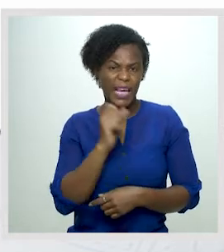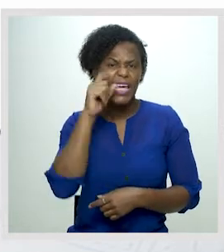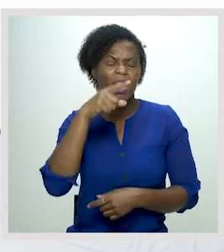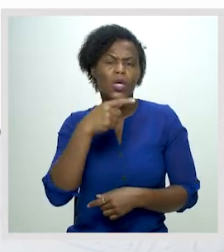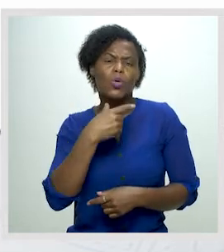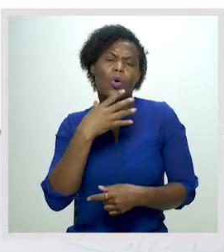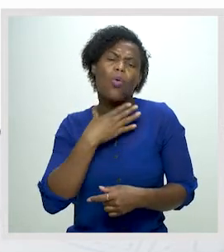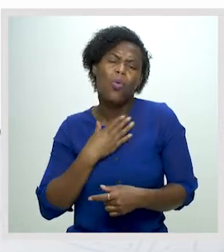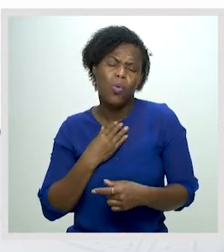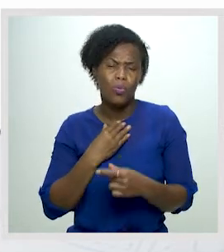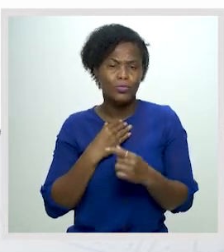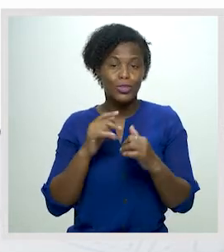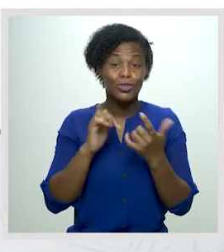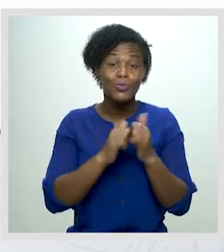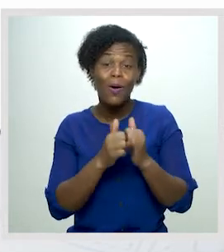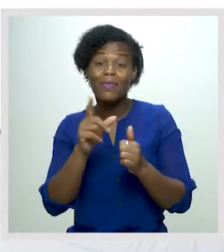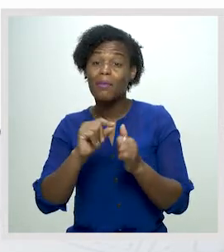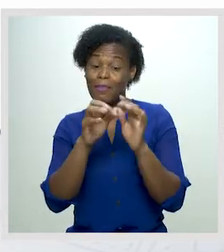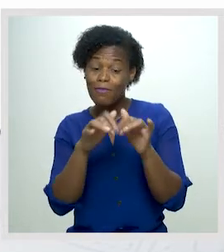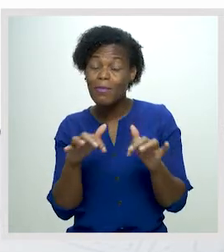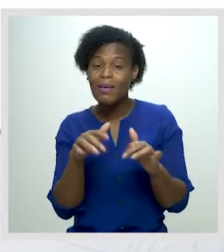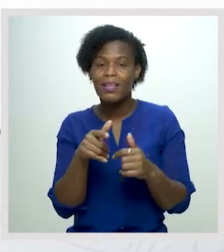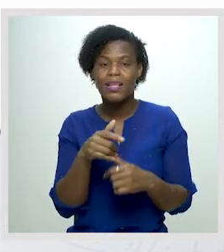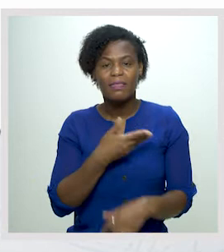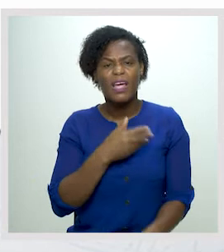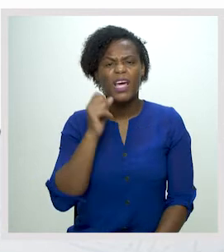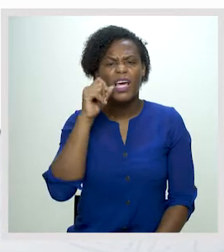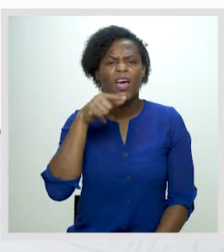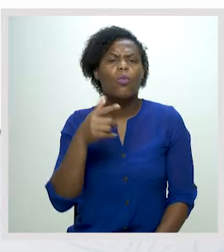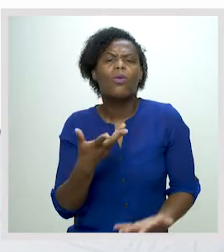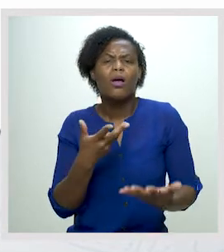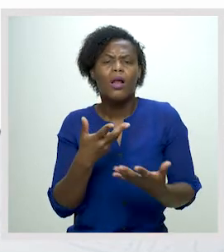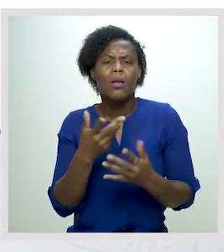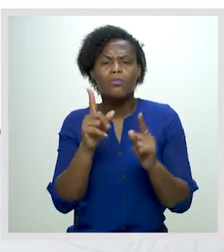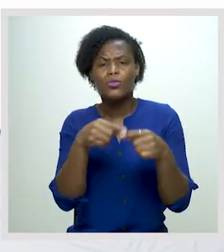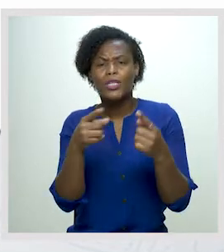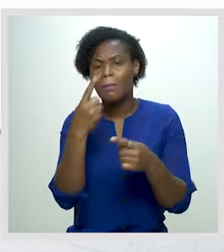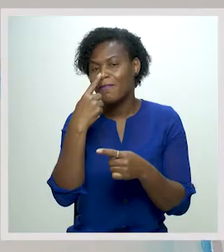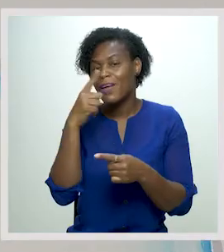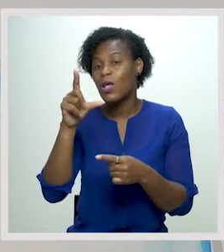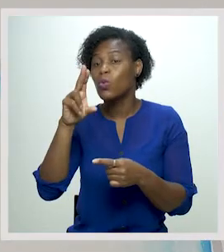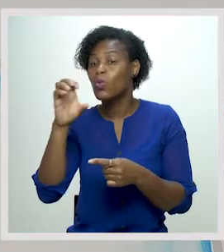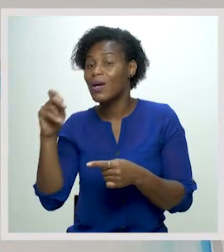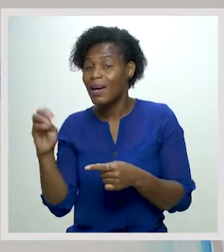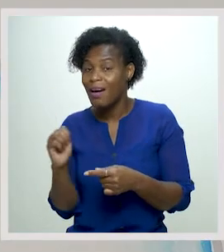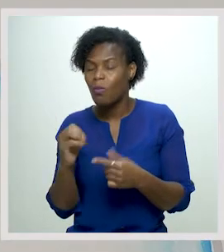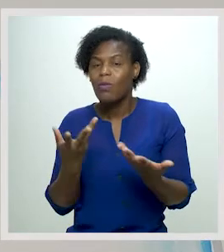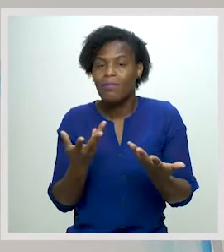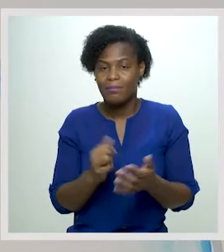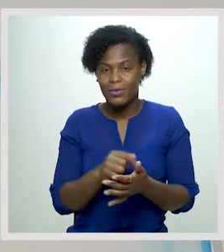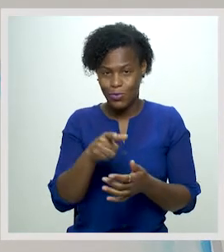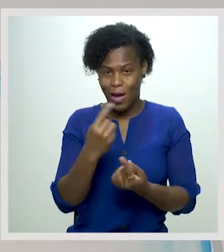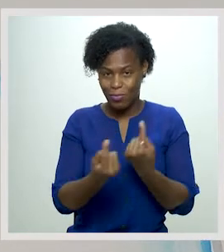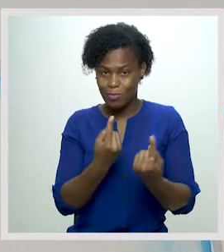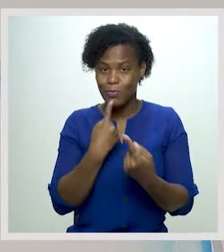et l'informatique? D. Quelle est la musique préférée de Lucas? Tu as ici quelques questions.